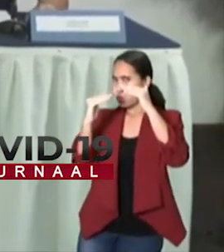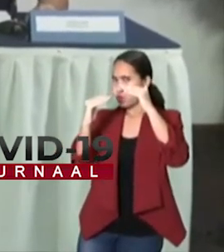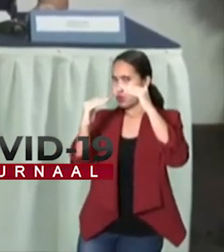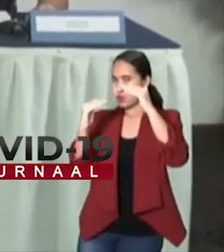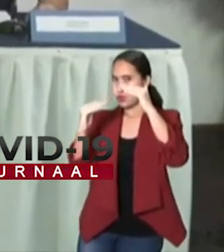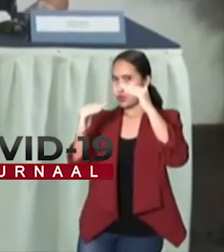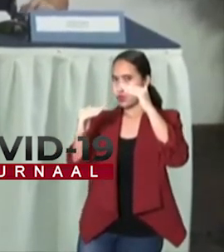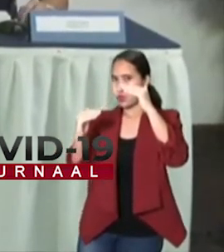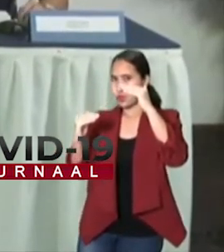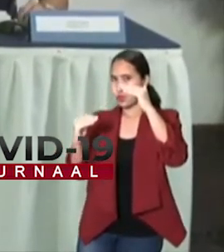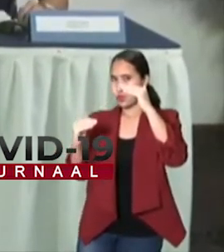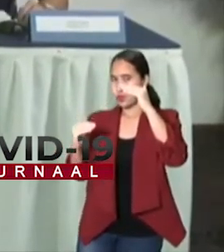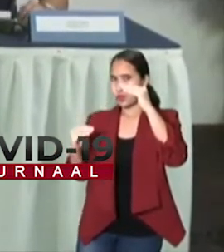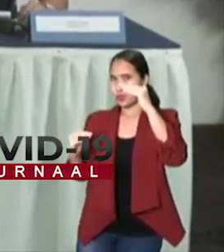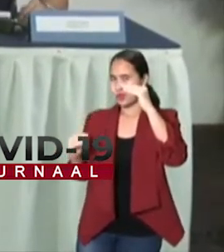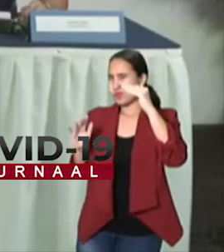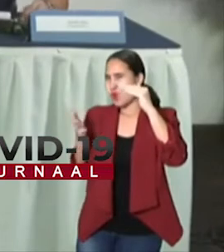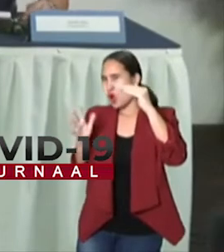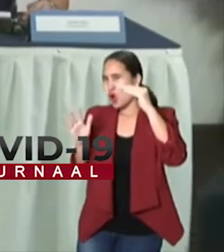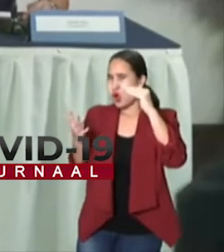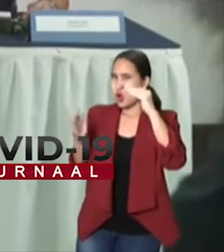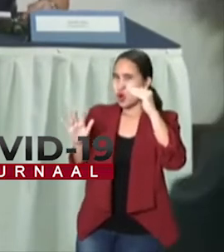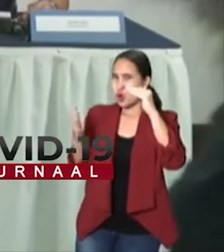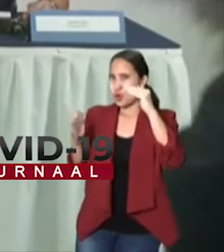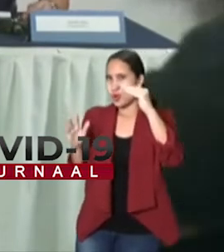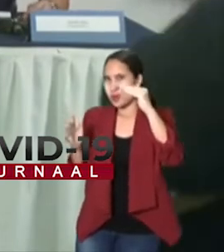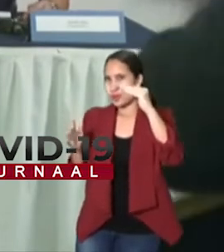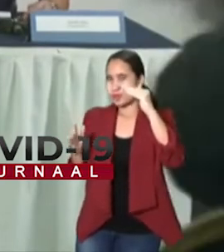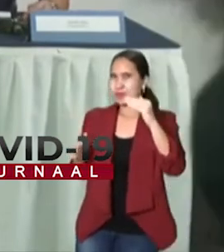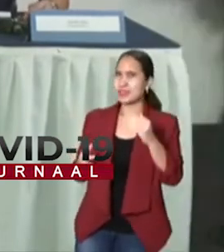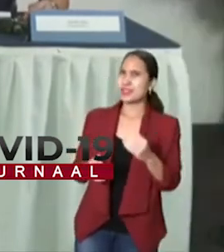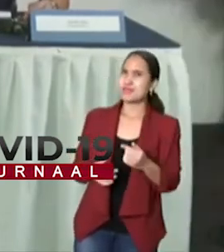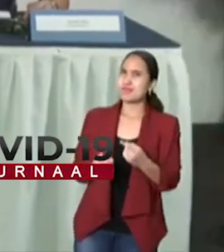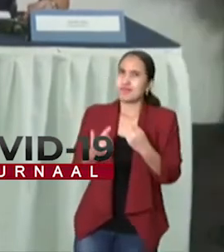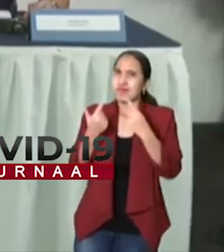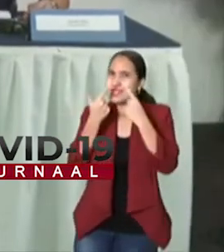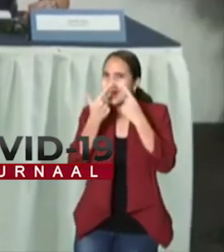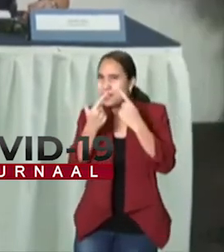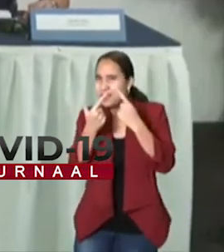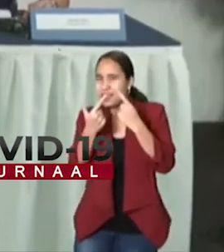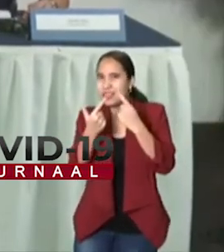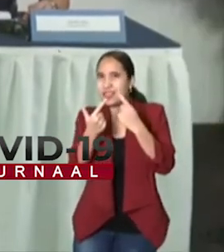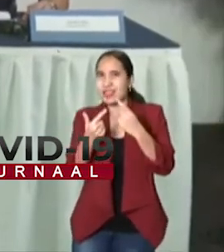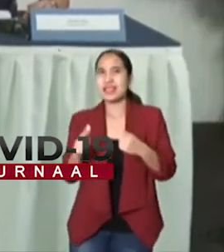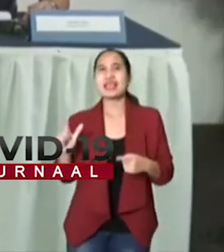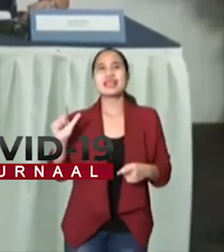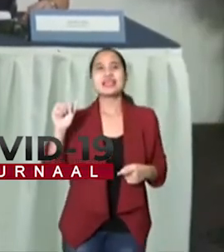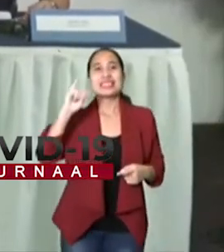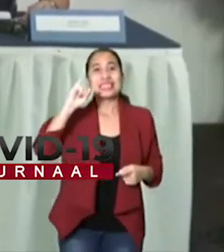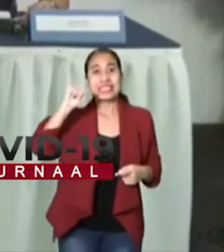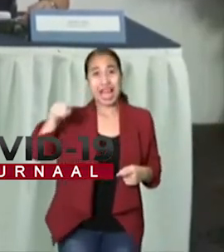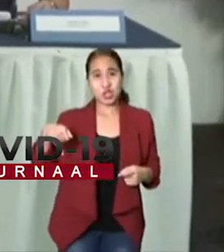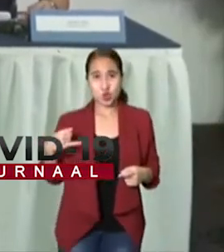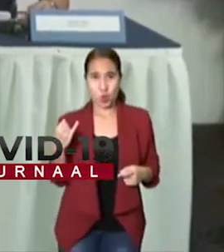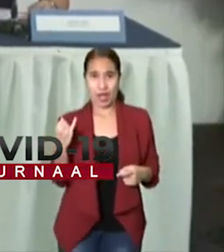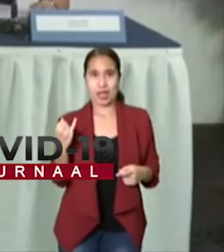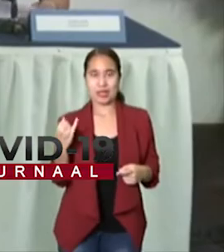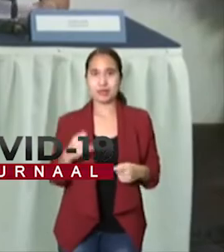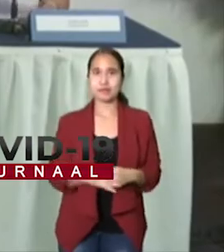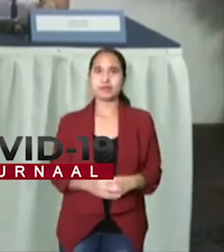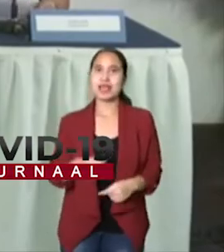dan zit je daar ergens op 17 januari, 7 februari. Dit is de